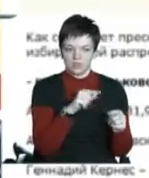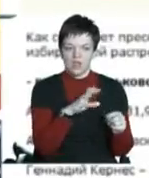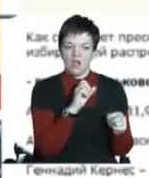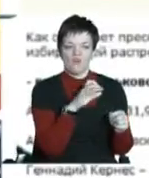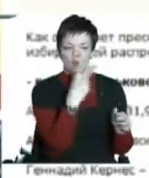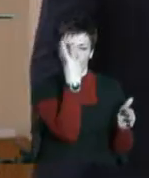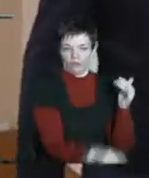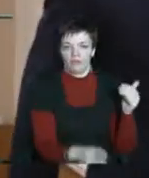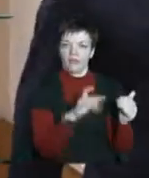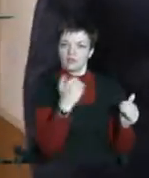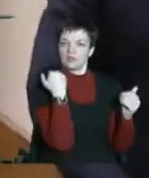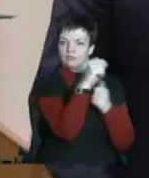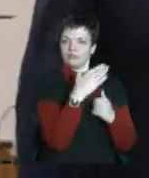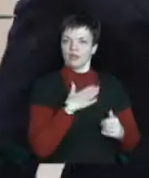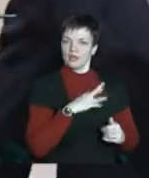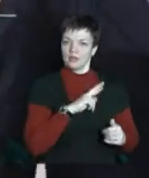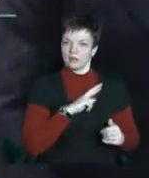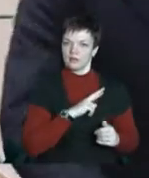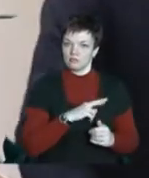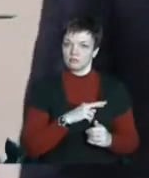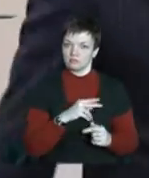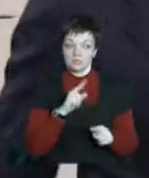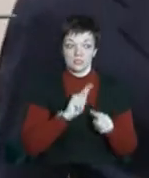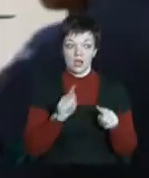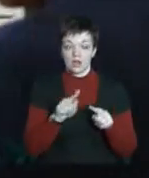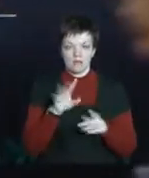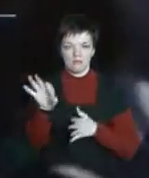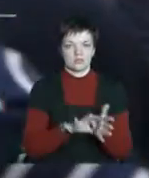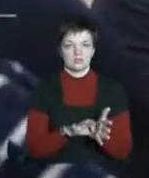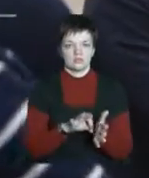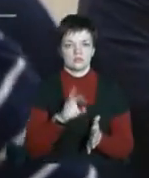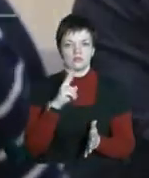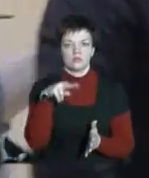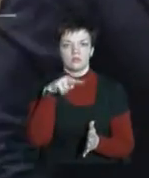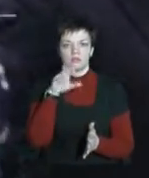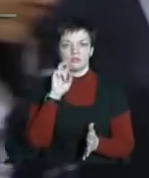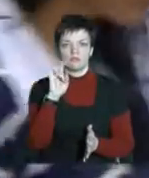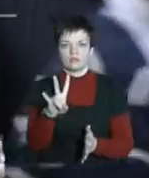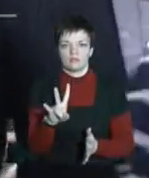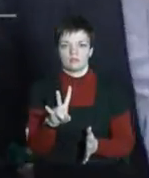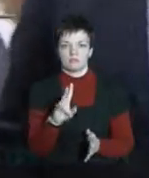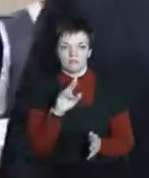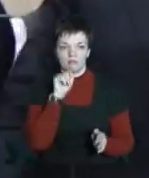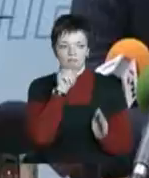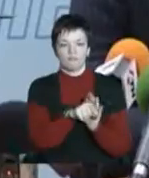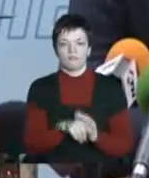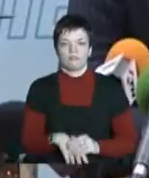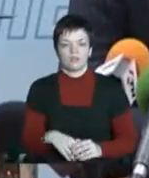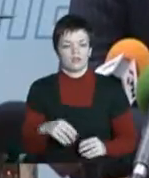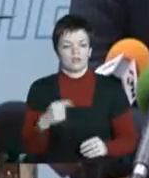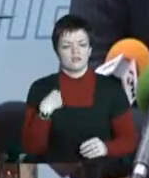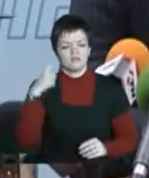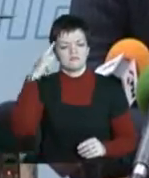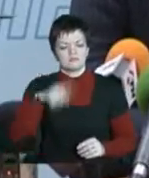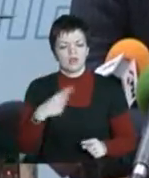31,9% голосов. Моментально в игру включается харьковский губернатор Михаил Добкин. Он заявляет, что ему было известно о